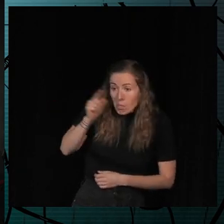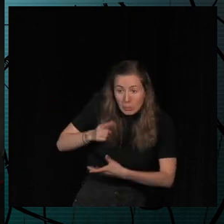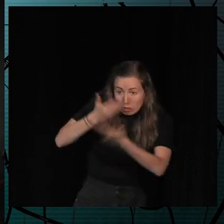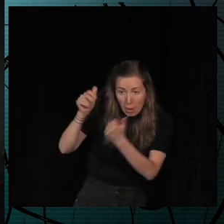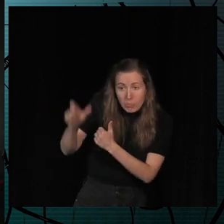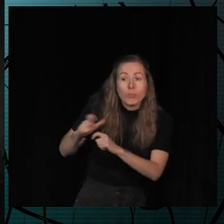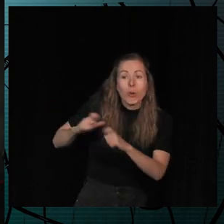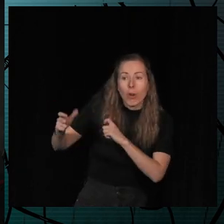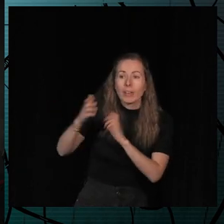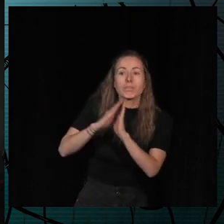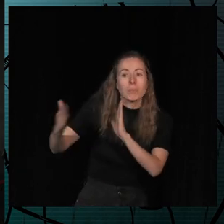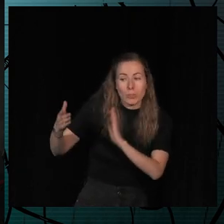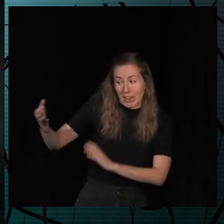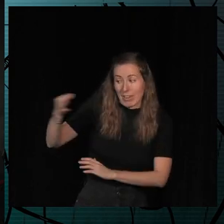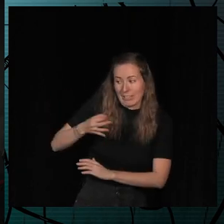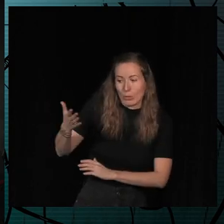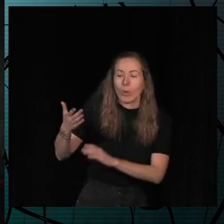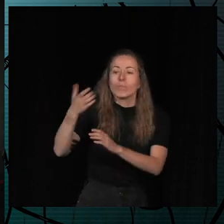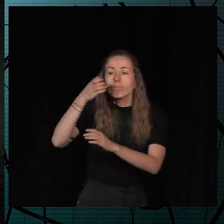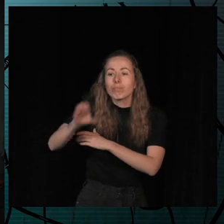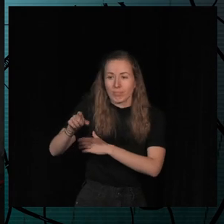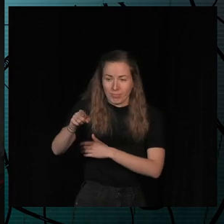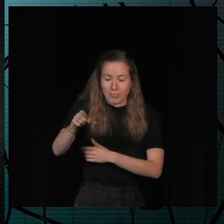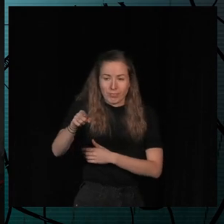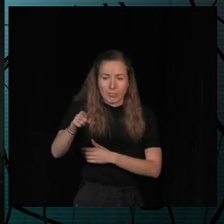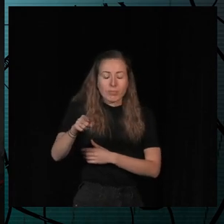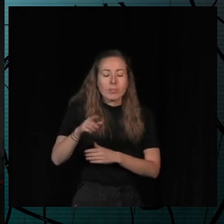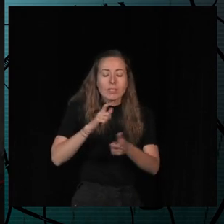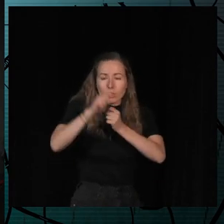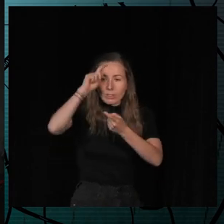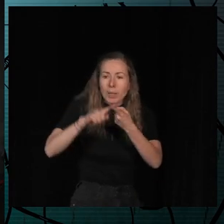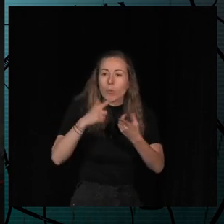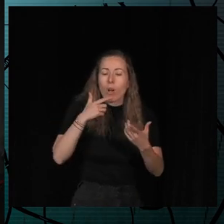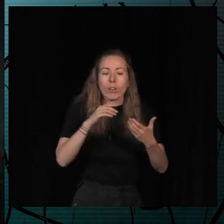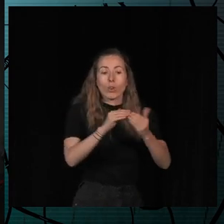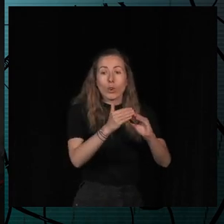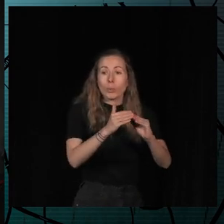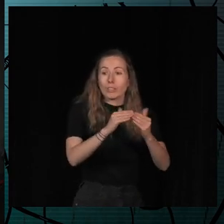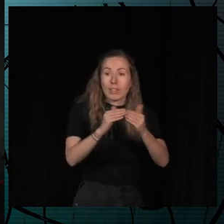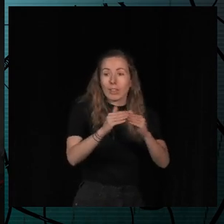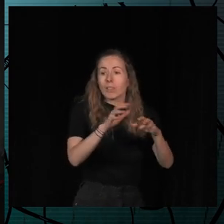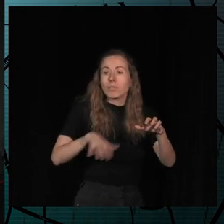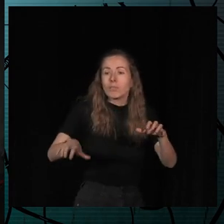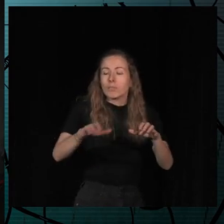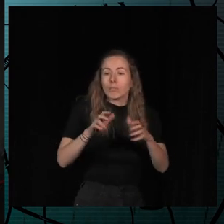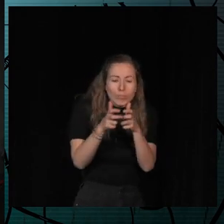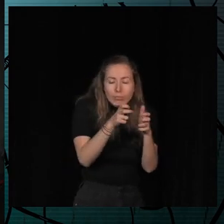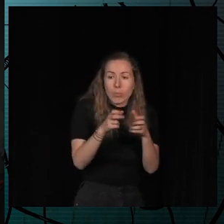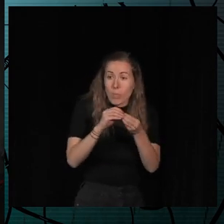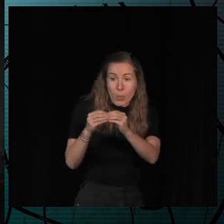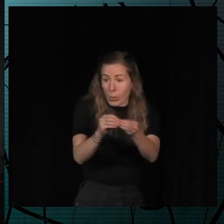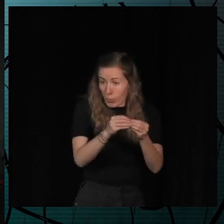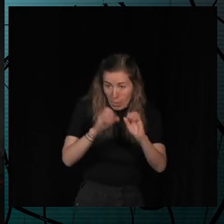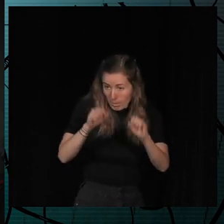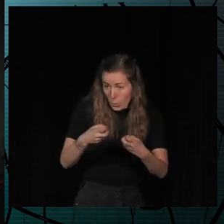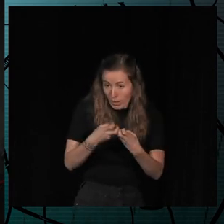faisait la remarque que euh euh parler parlons des problématiques que les communautés de jeux espport pouvaient poser parce que